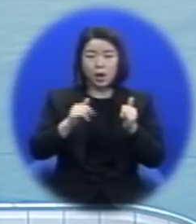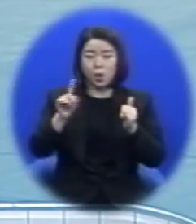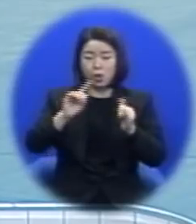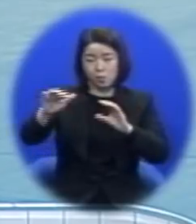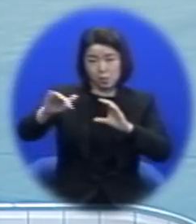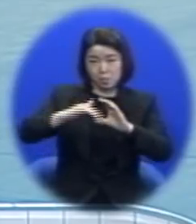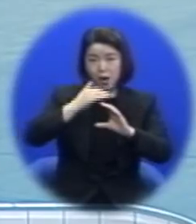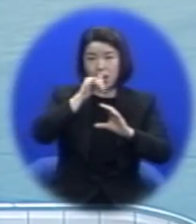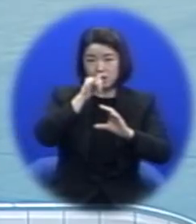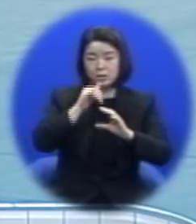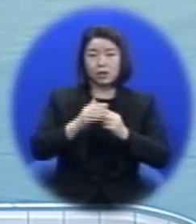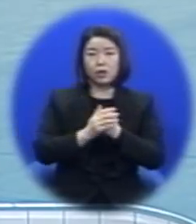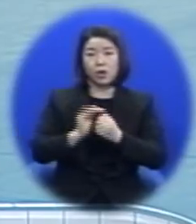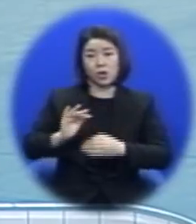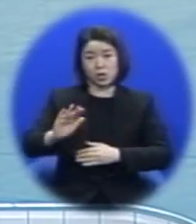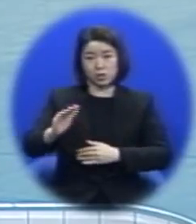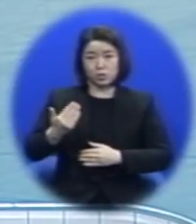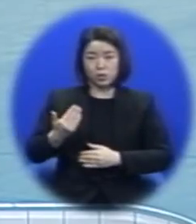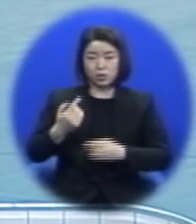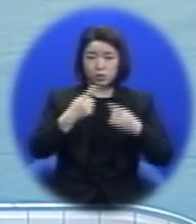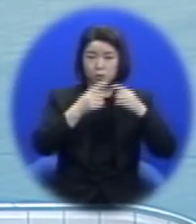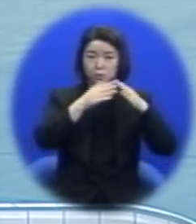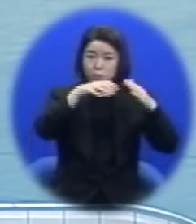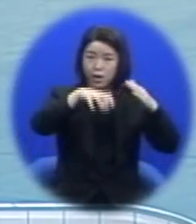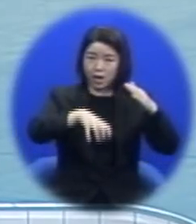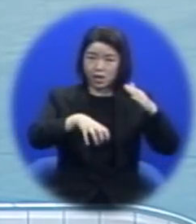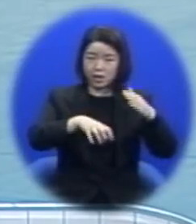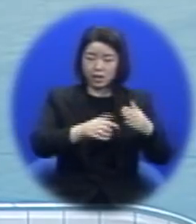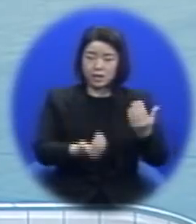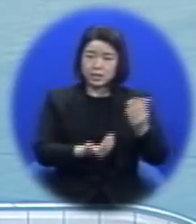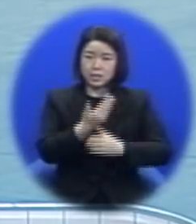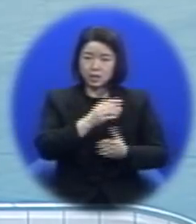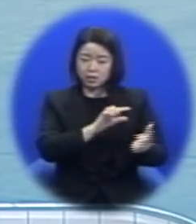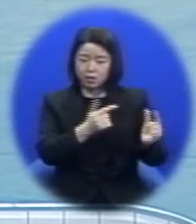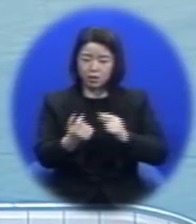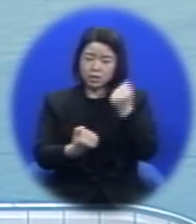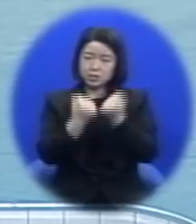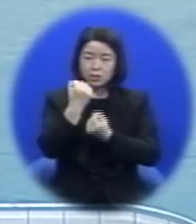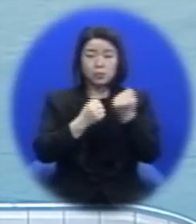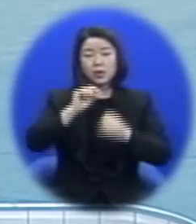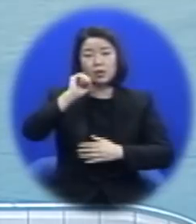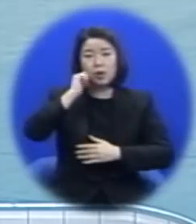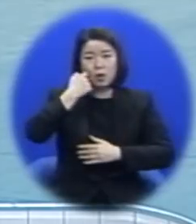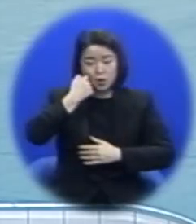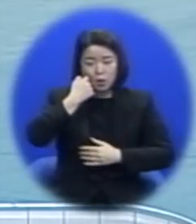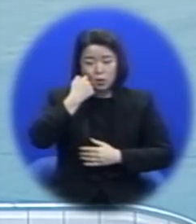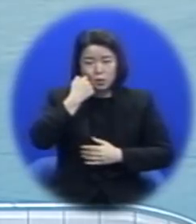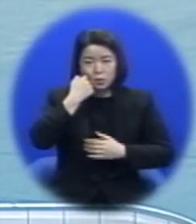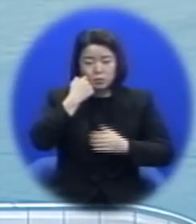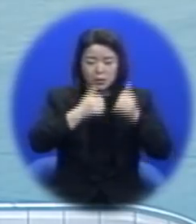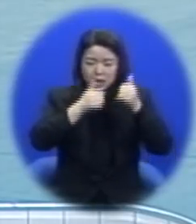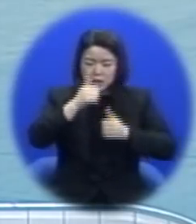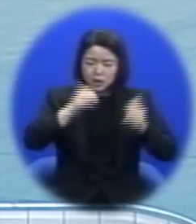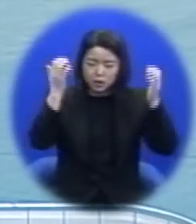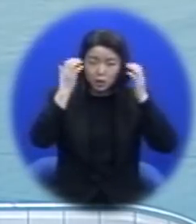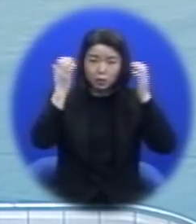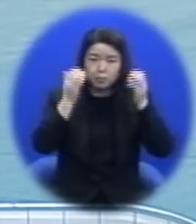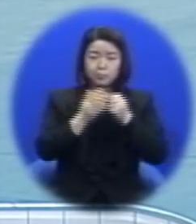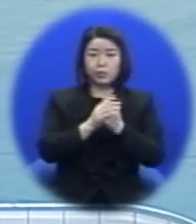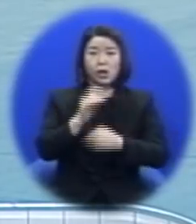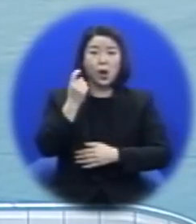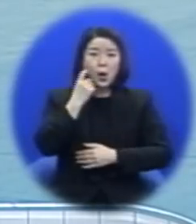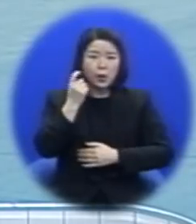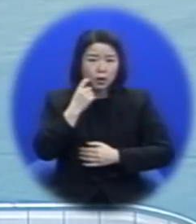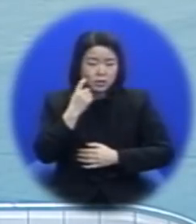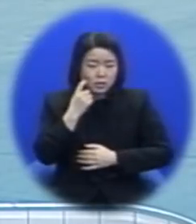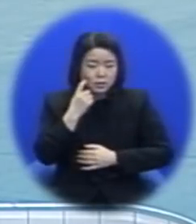보내셨는데 최근에 교회 안에서 일어나는 여러 가지 설명할 수 없는 어려운 시험들, 거짓과